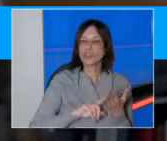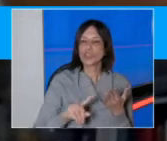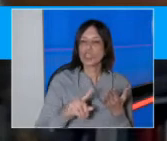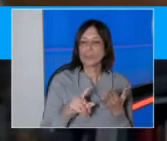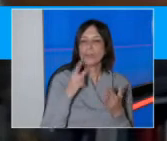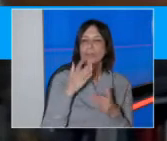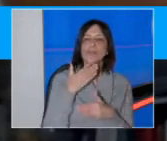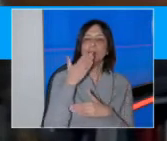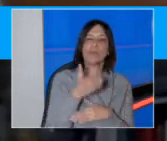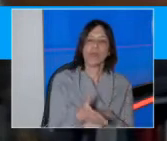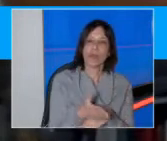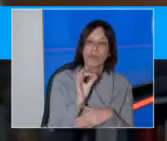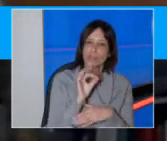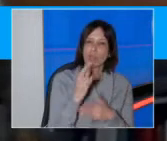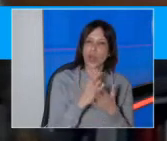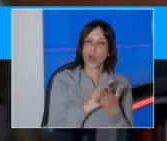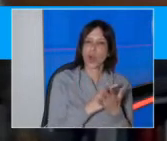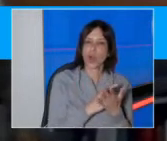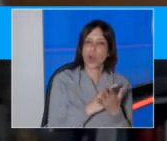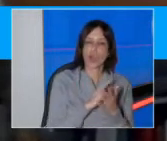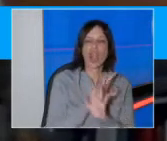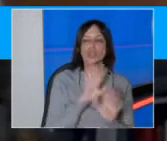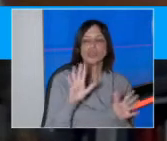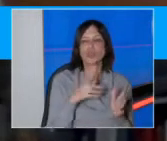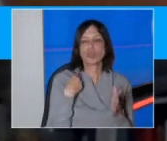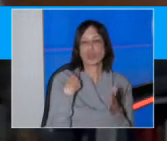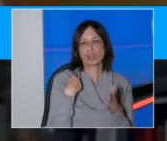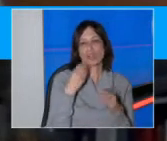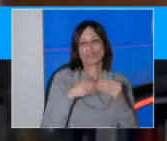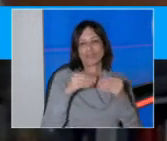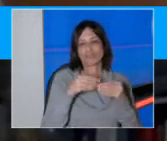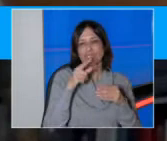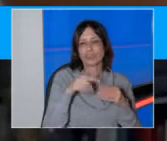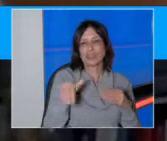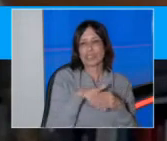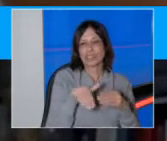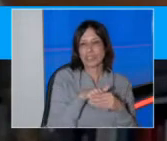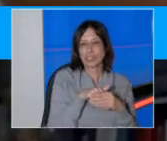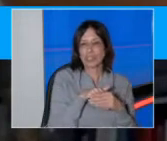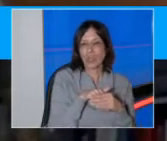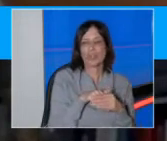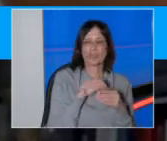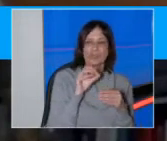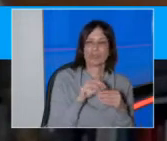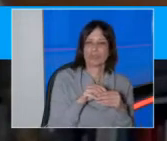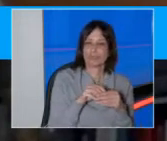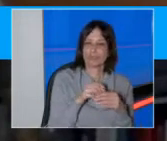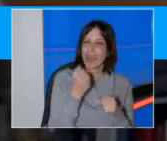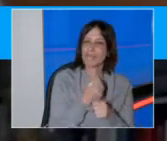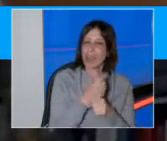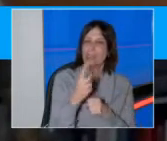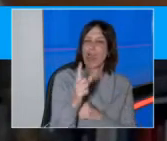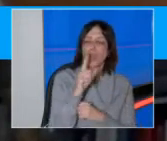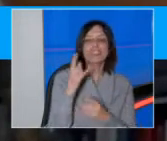של חוק איסור צריכת זנות, מה שקרוי בלשון העם חוק הפללת לקוח. זה